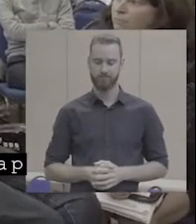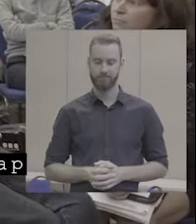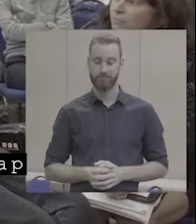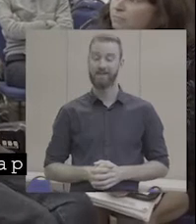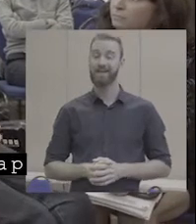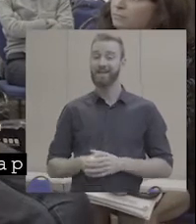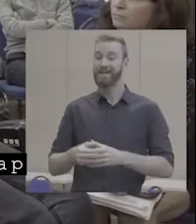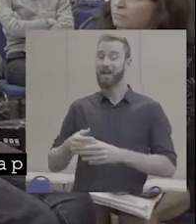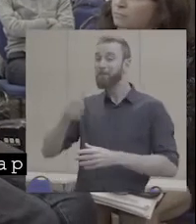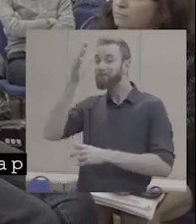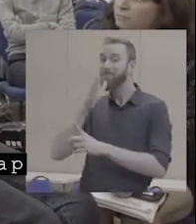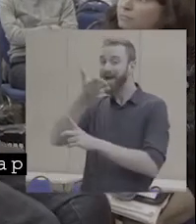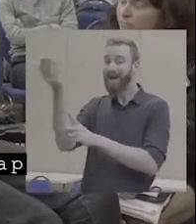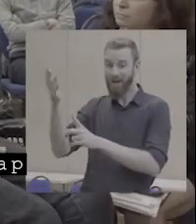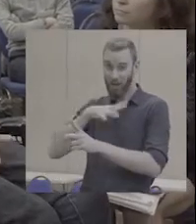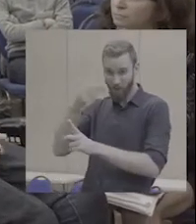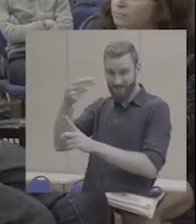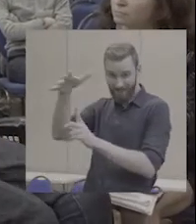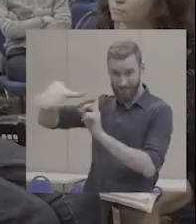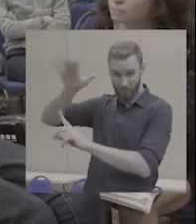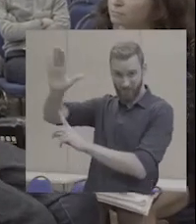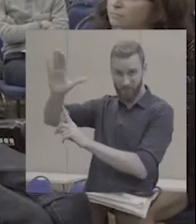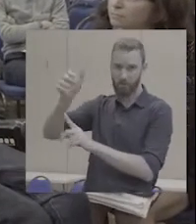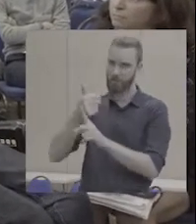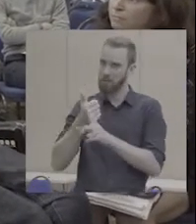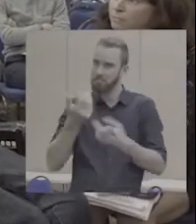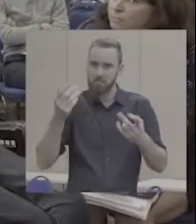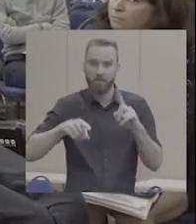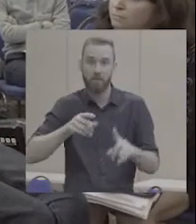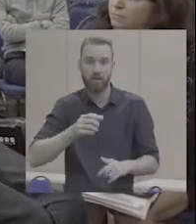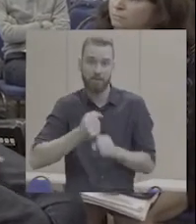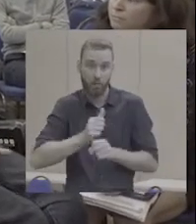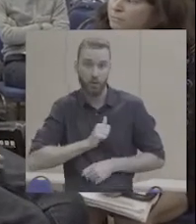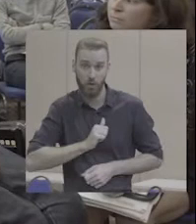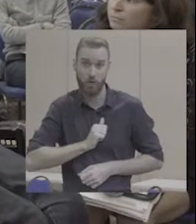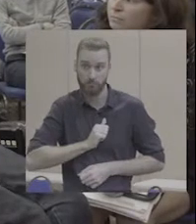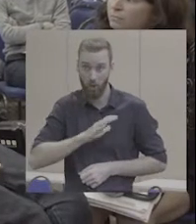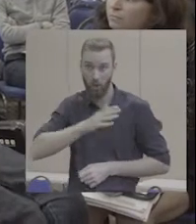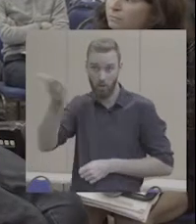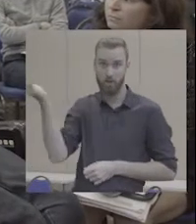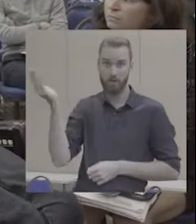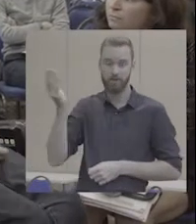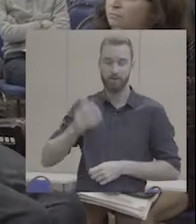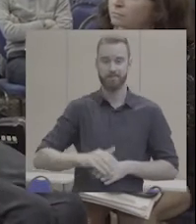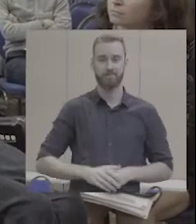Parmi ses parents, donc des parents en situation de handicap qui peuvent être travailleurs autonomes, par exemple. Et alors,